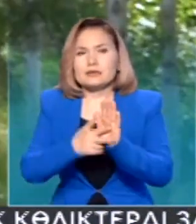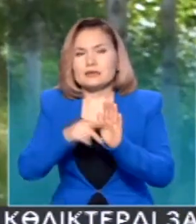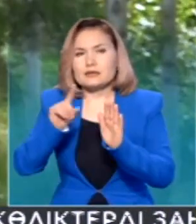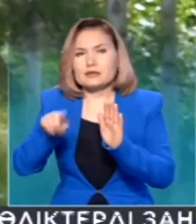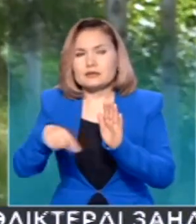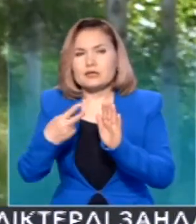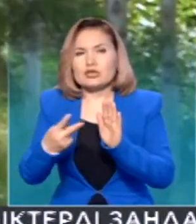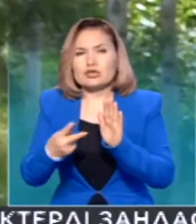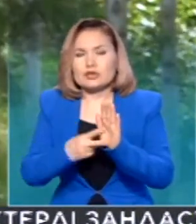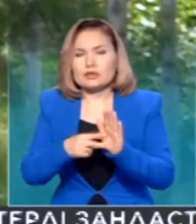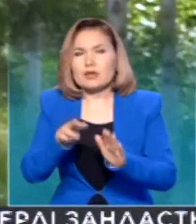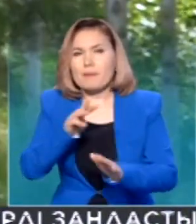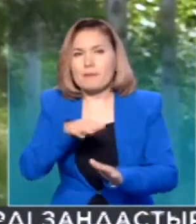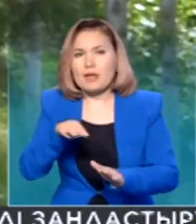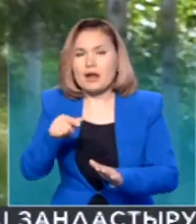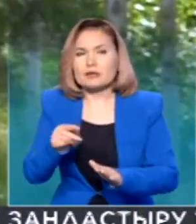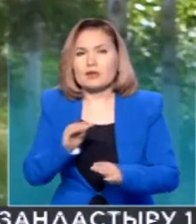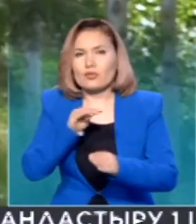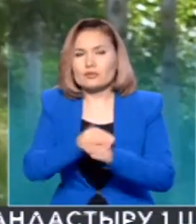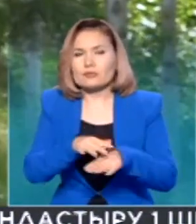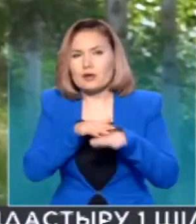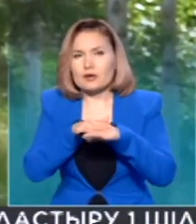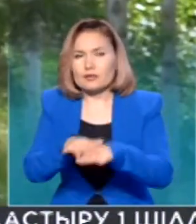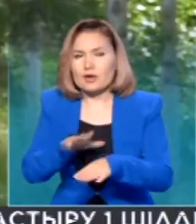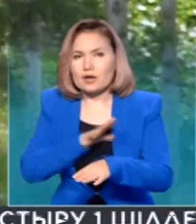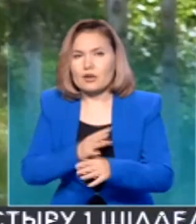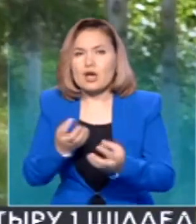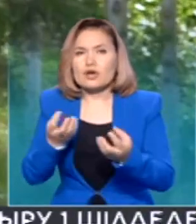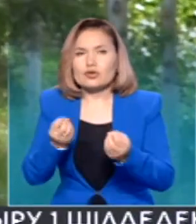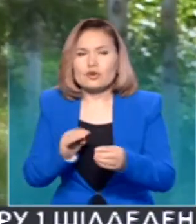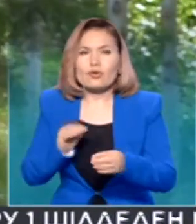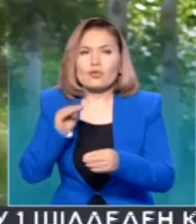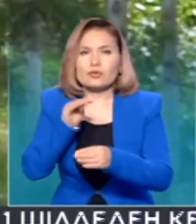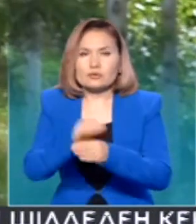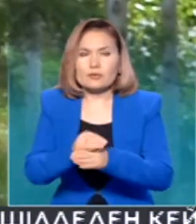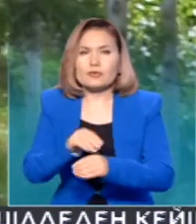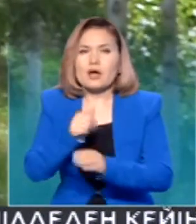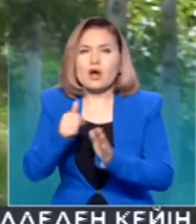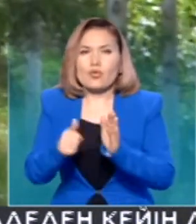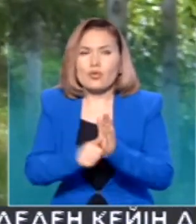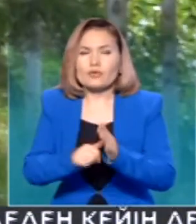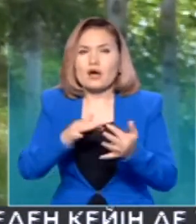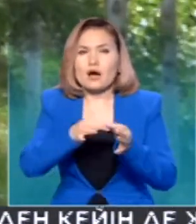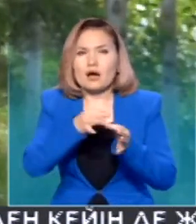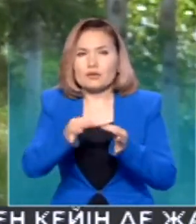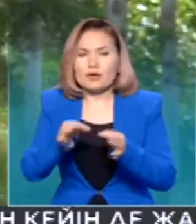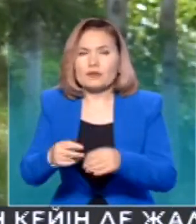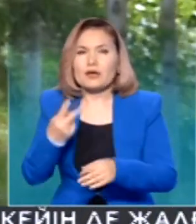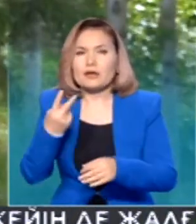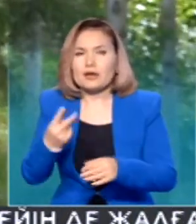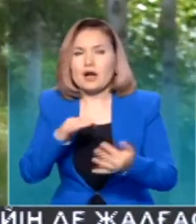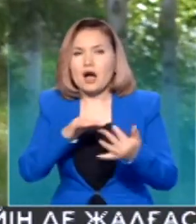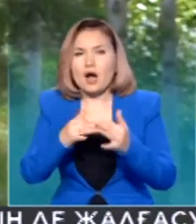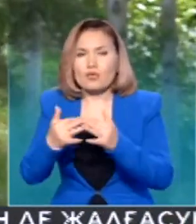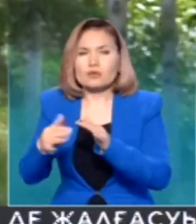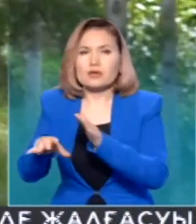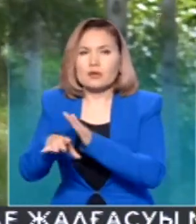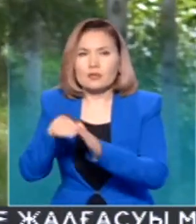қосымша қаражат келіп жатыр. Оған біз қосымша 16 ауданнан тағы 2-2 ауылдық округтан